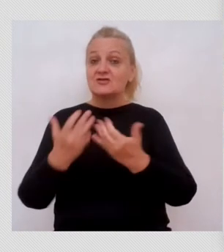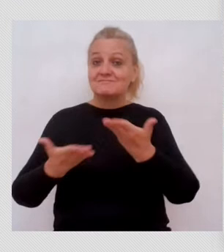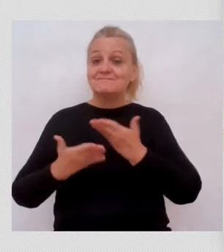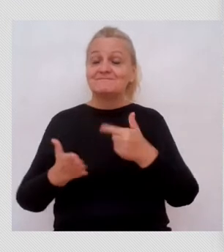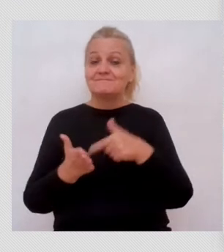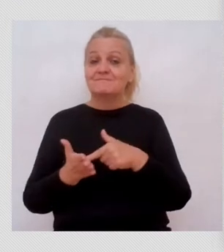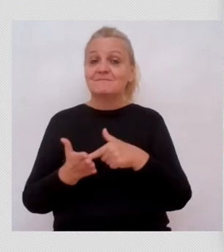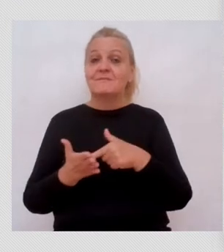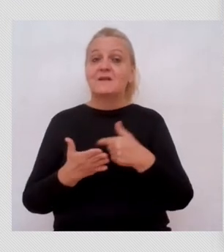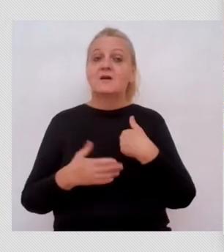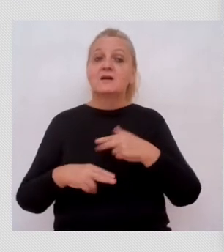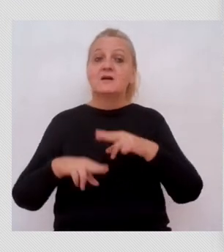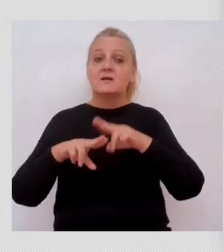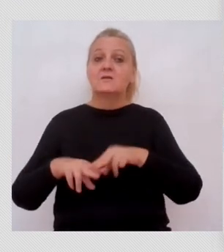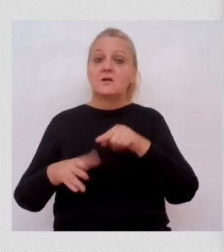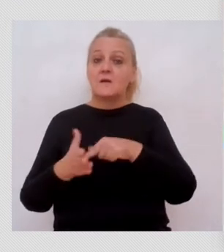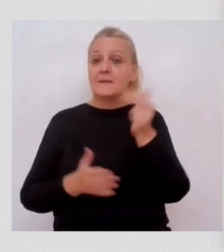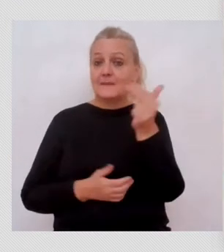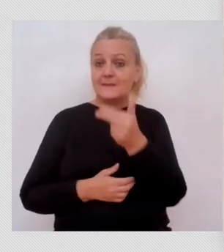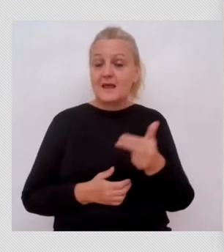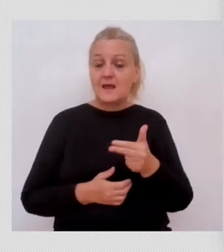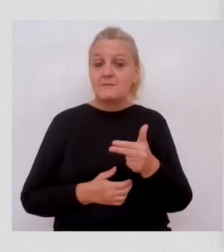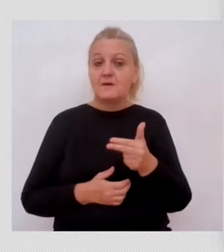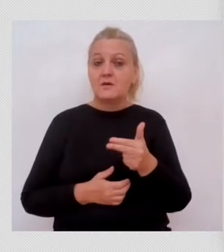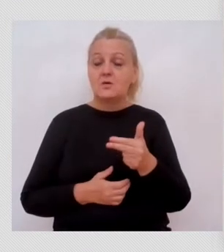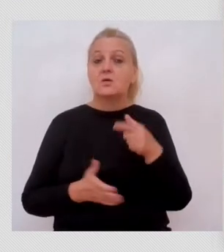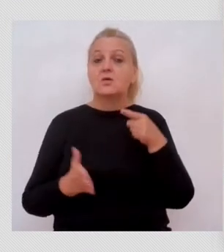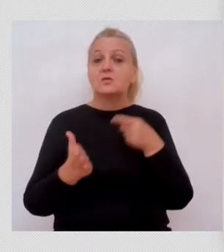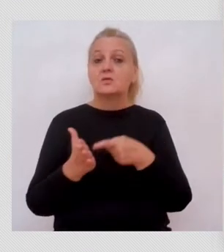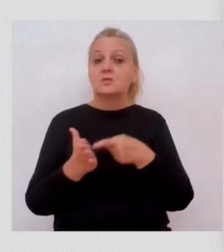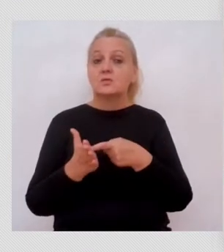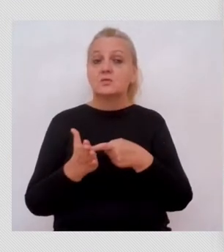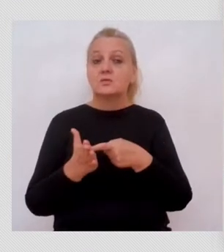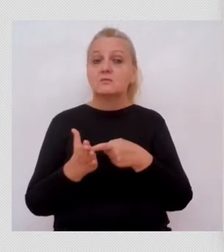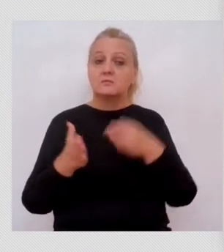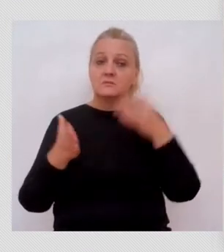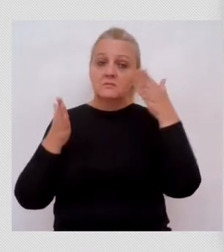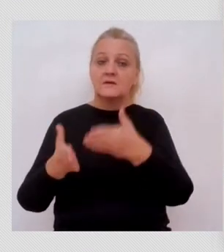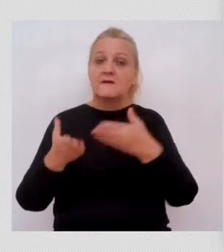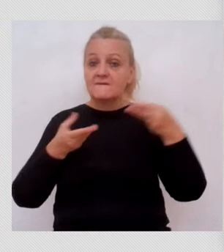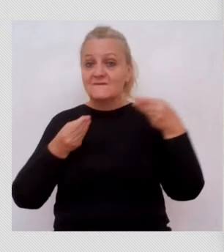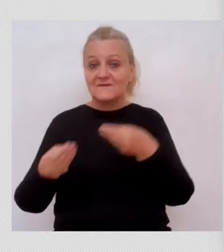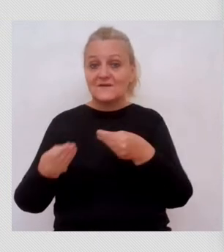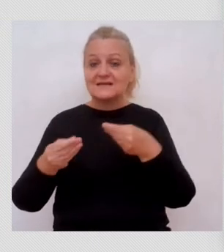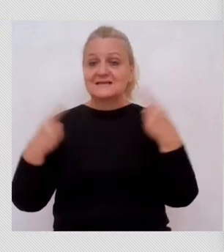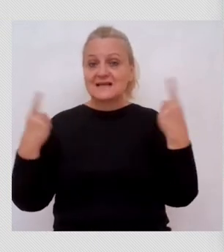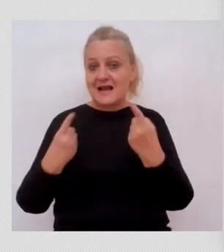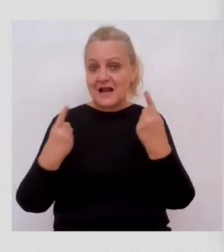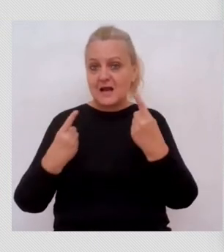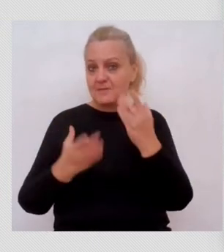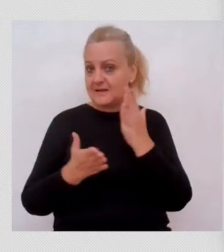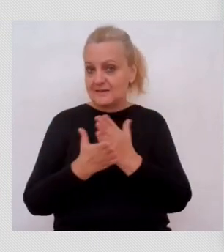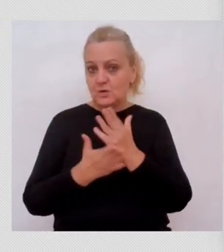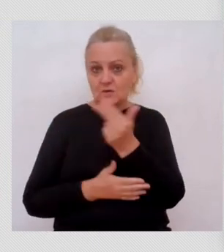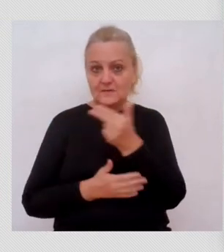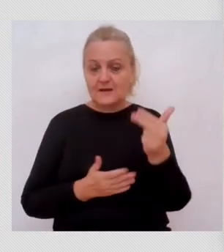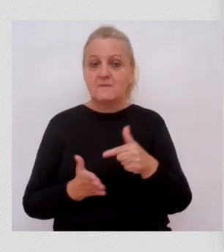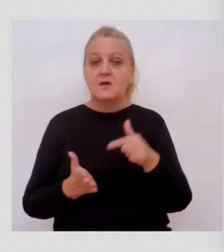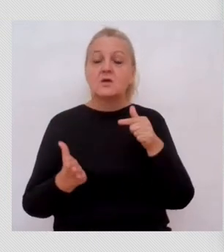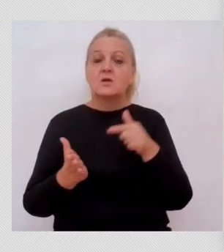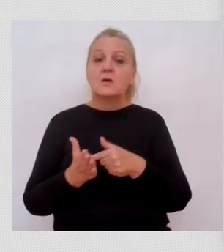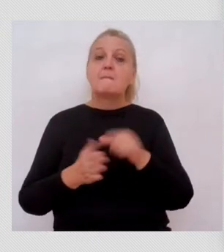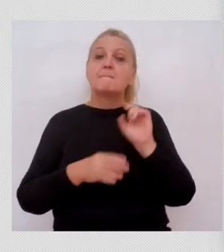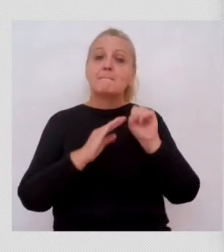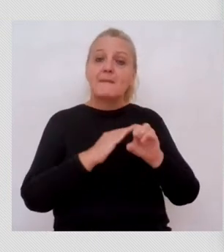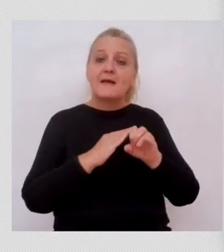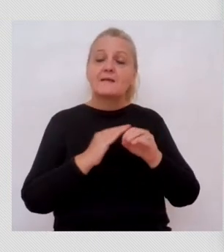jednak została tylko przy tych kwestiach takich sensu stricte finansowania kampanii. O mediach będziemy mieć i